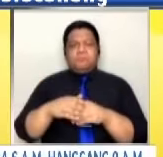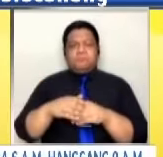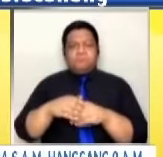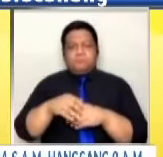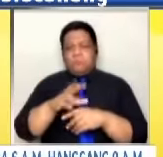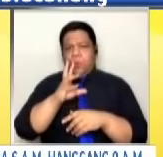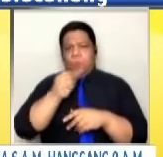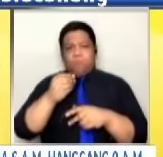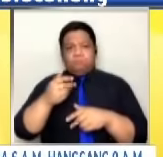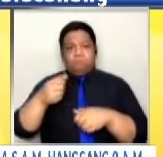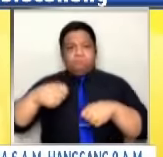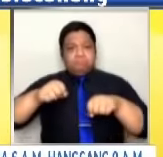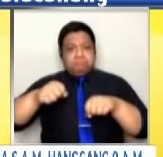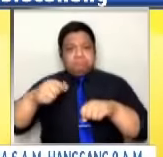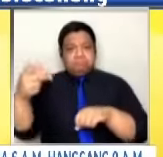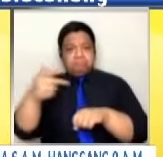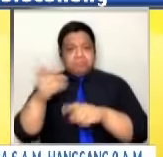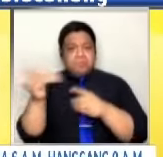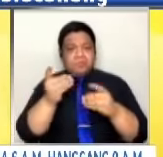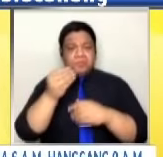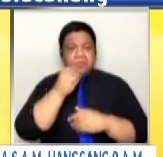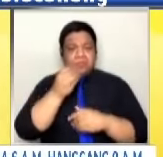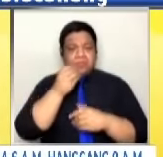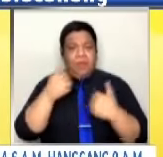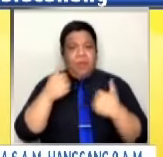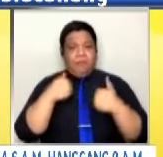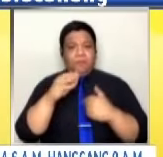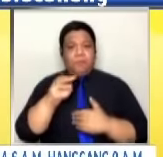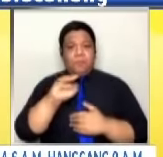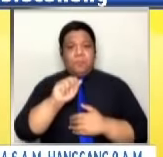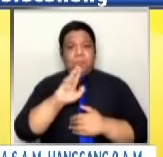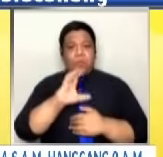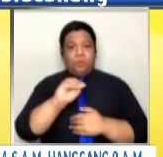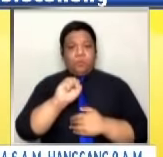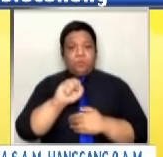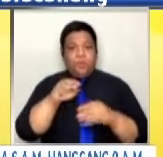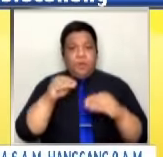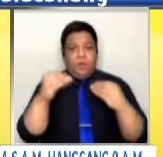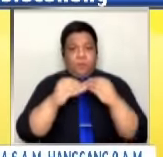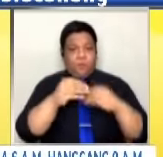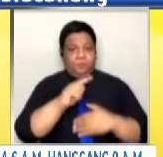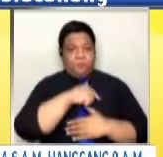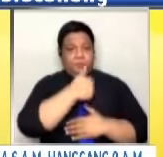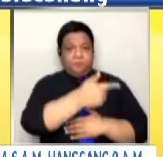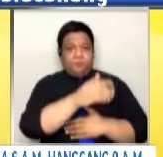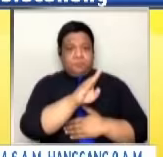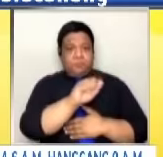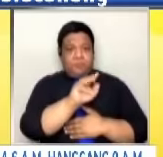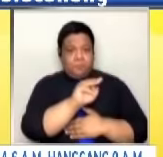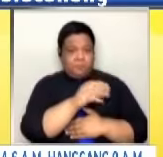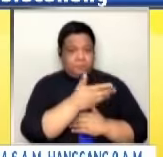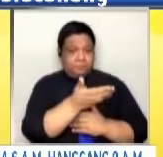ng mga pagkain. Mula sa Marcos Highway, may unang balita live, si Bam Alegre. Bam.